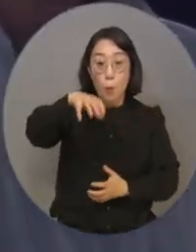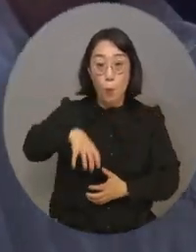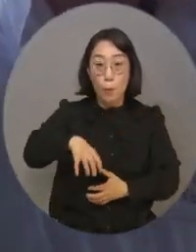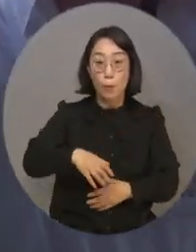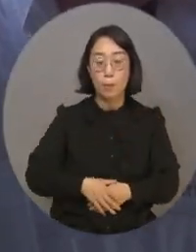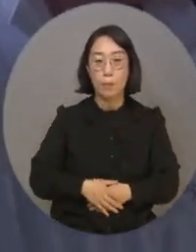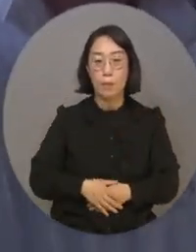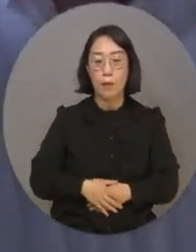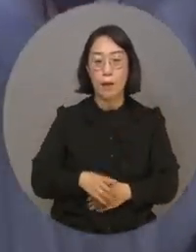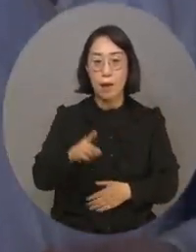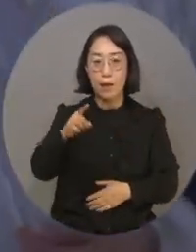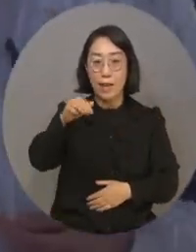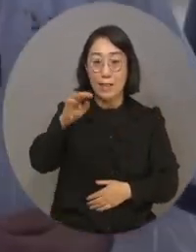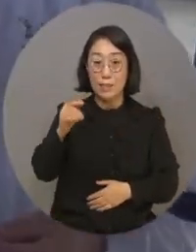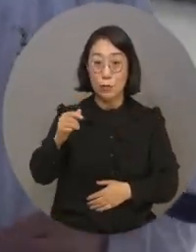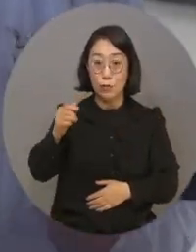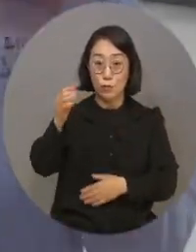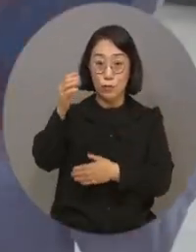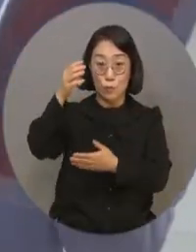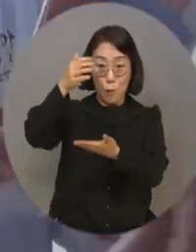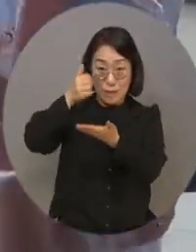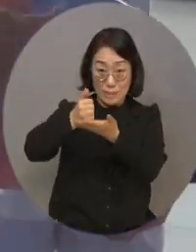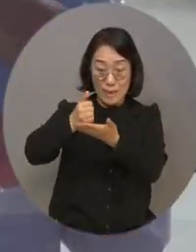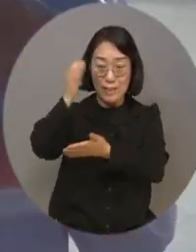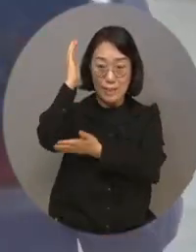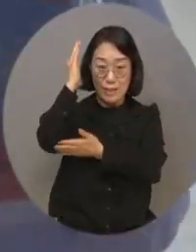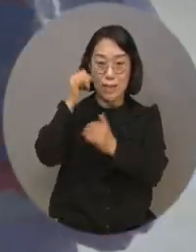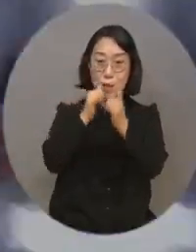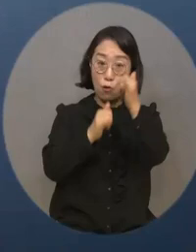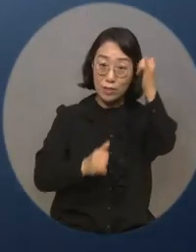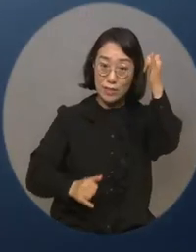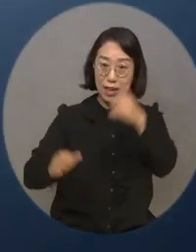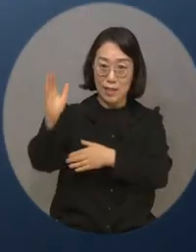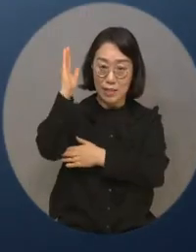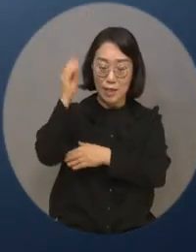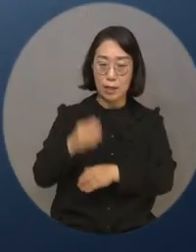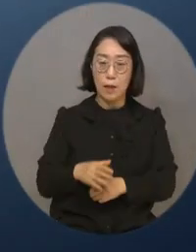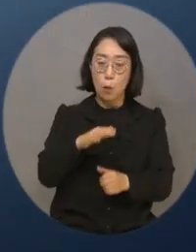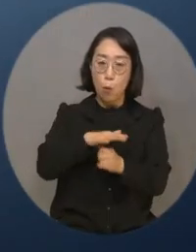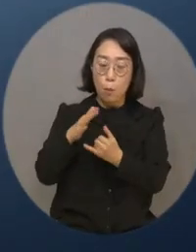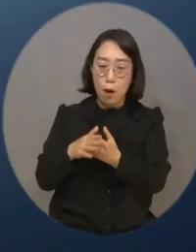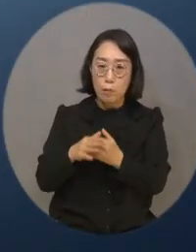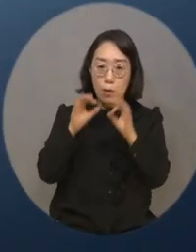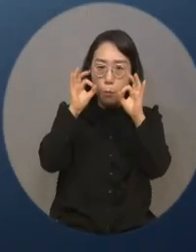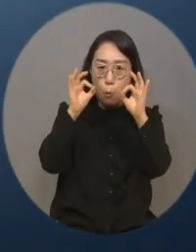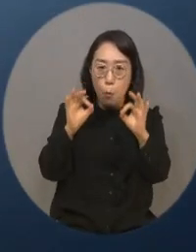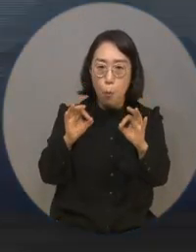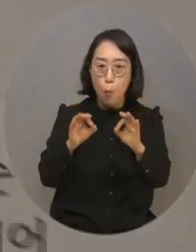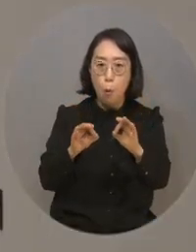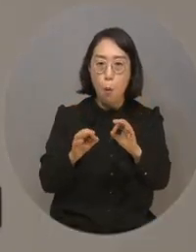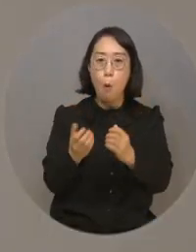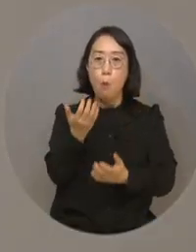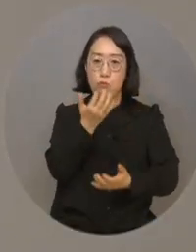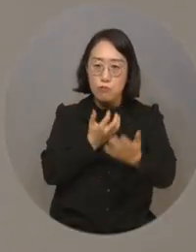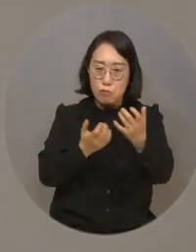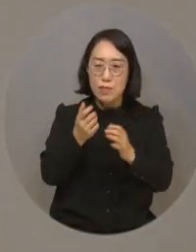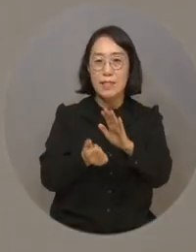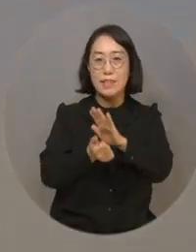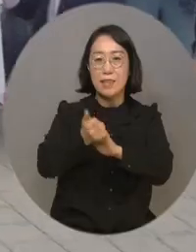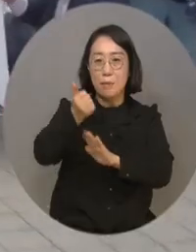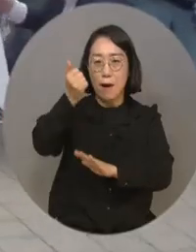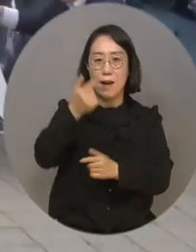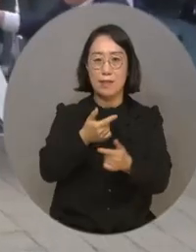만난 한시준 관장이 들려주는 짧은 역사 이야기는 아이들에겐 작은 불씨, 희망으로